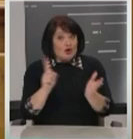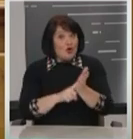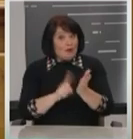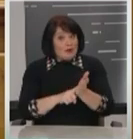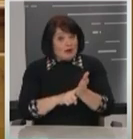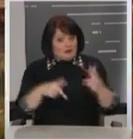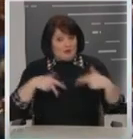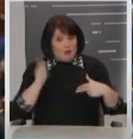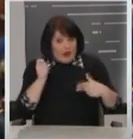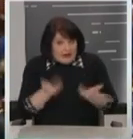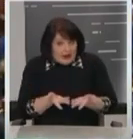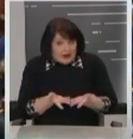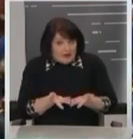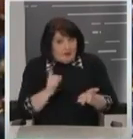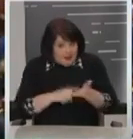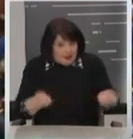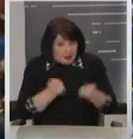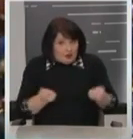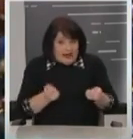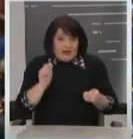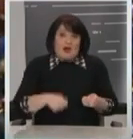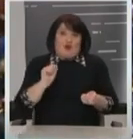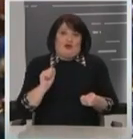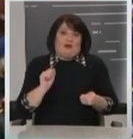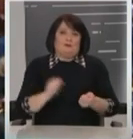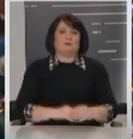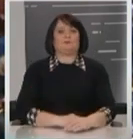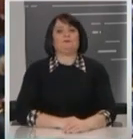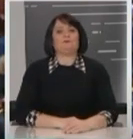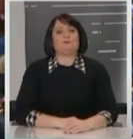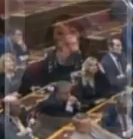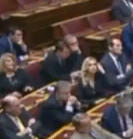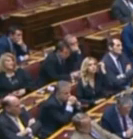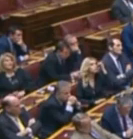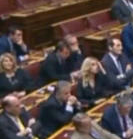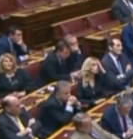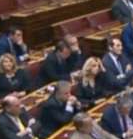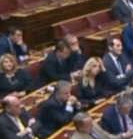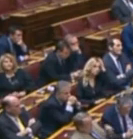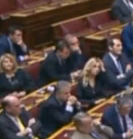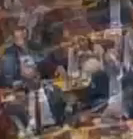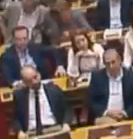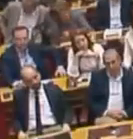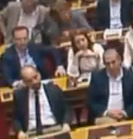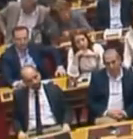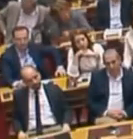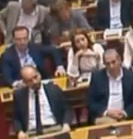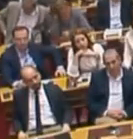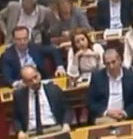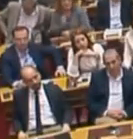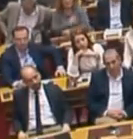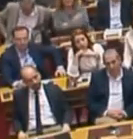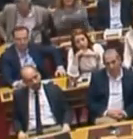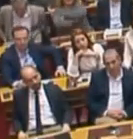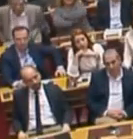αυτό ή δεν είναι? Διότι προσπαθήσατε αυτές τις μέρες να θέσετε